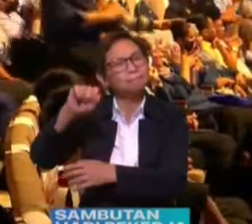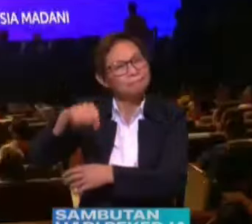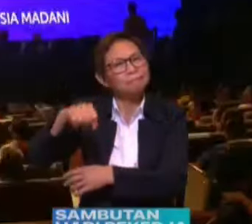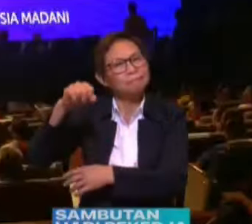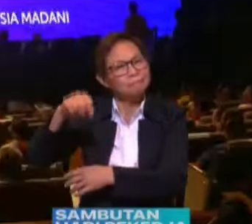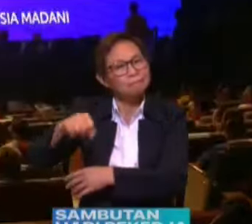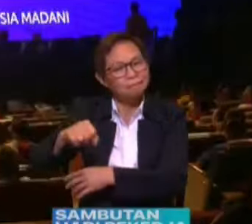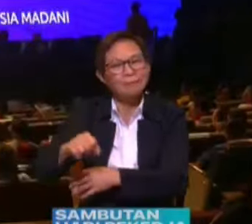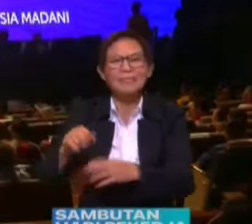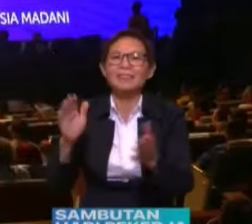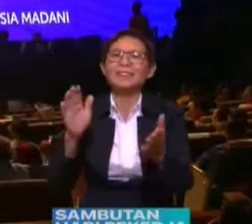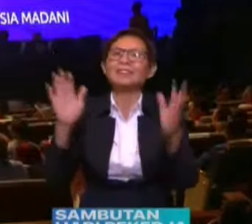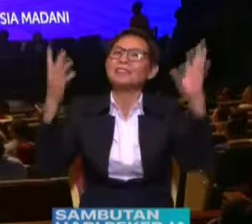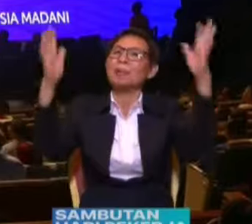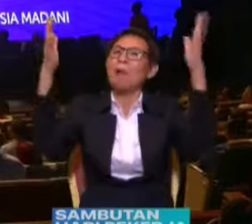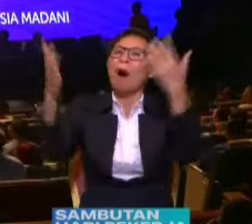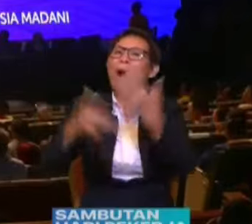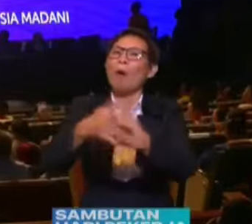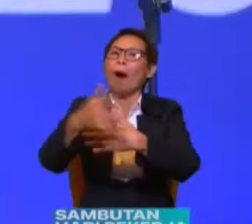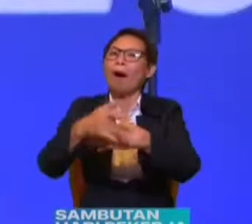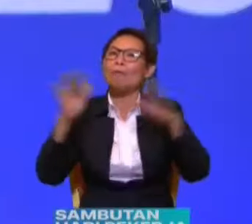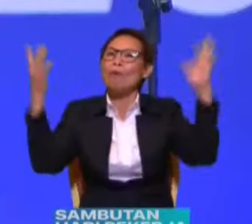Ini tepuk awal sangat.